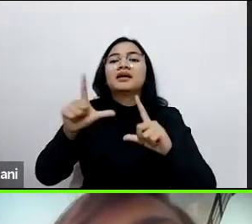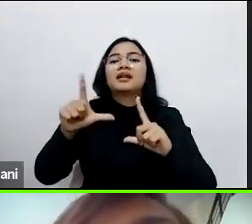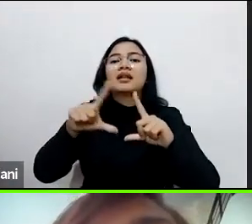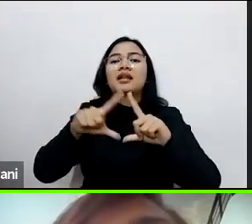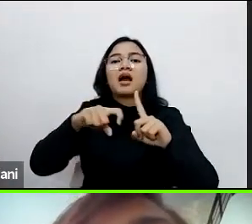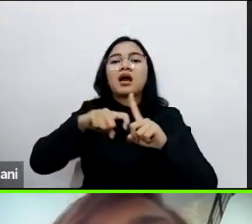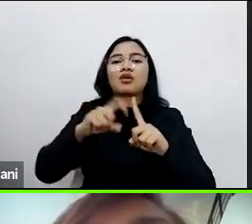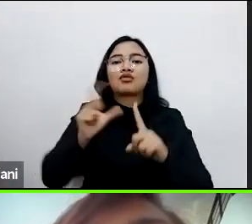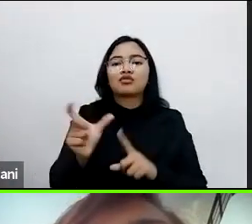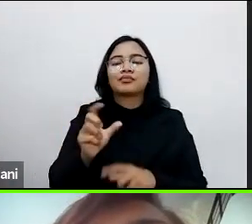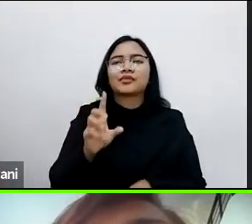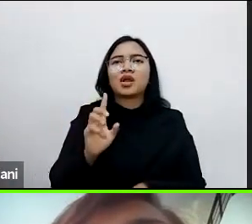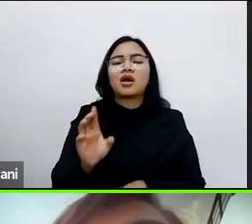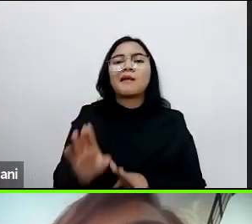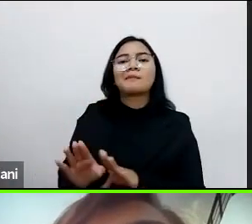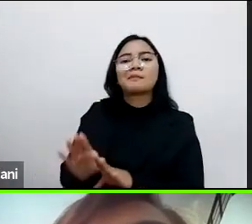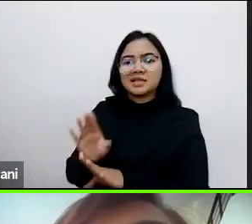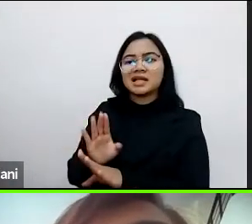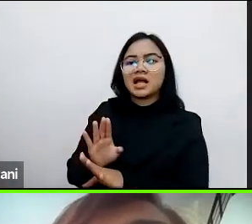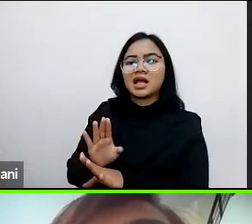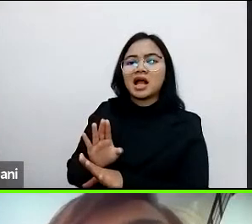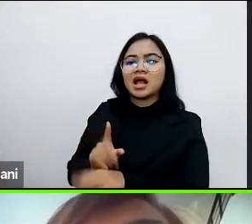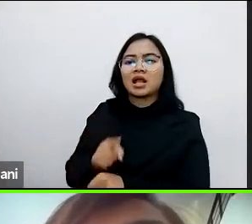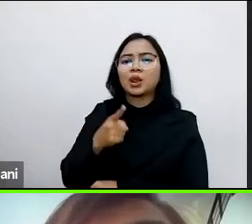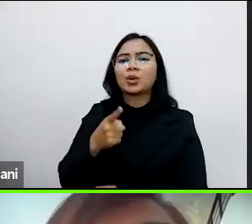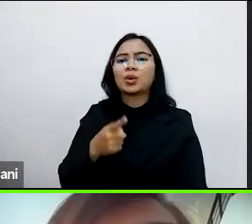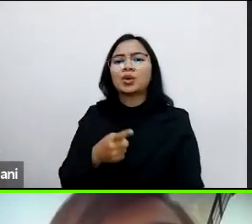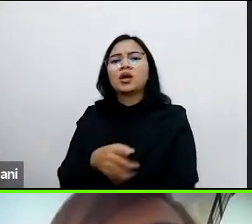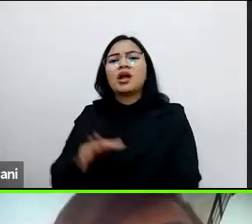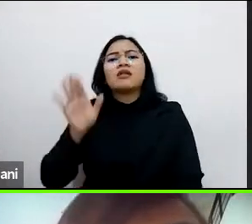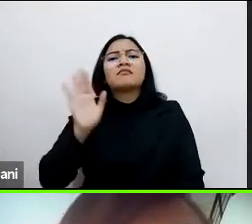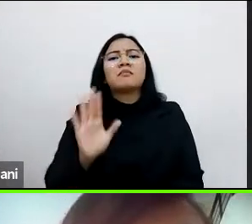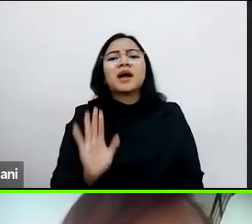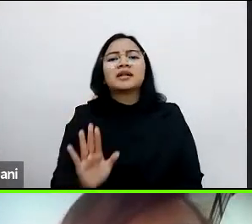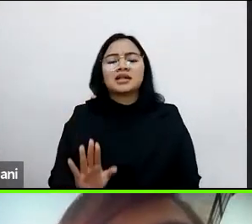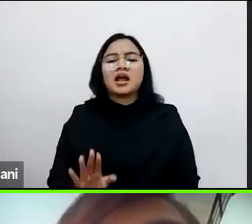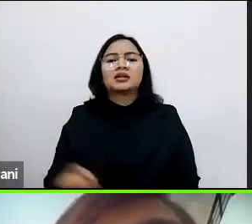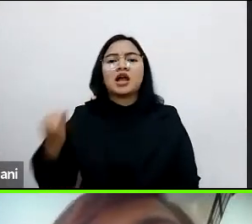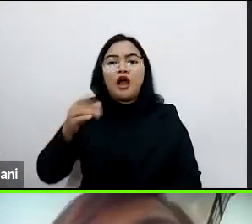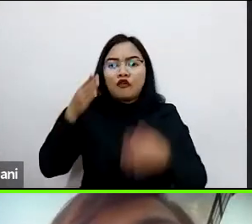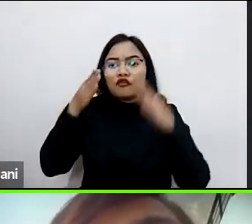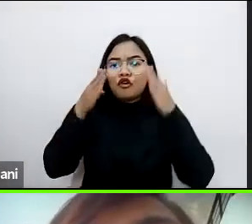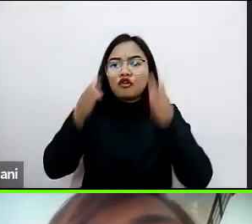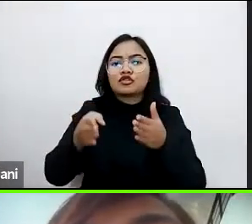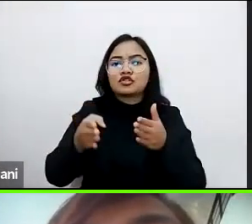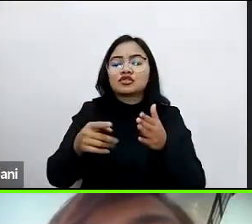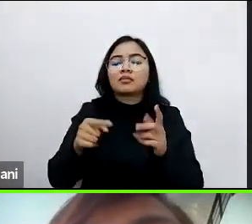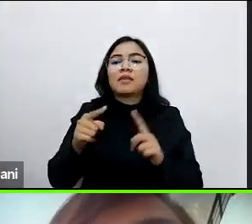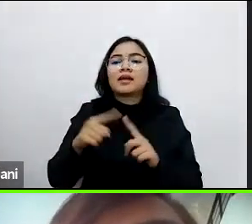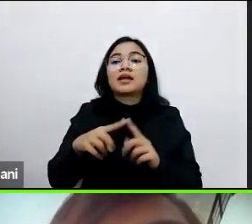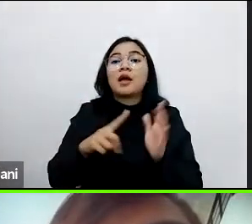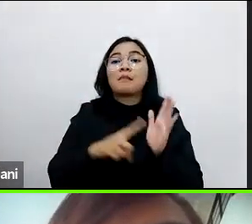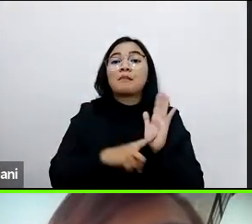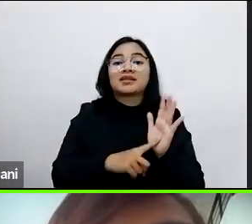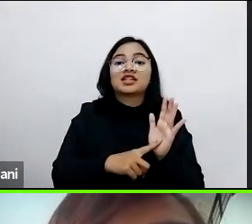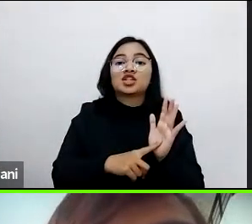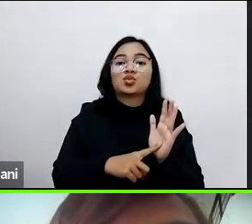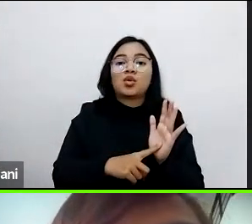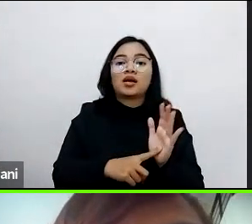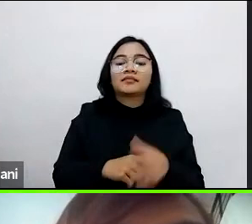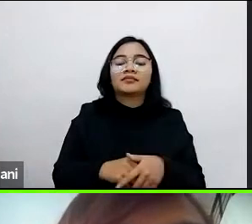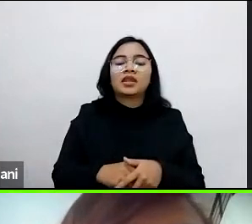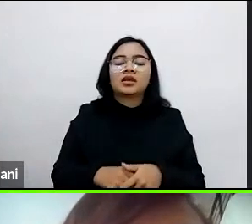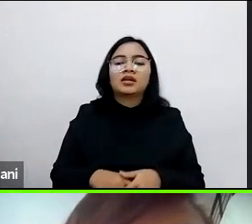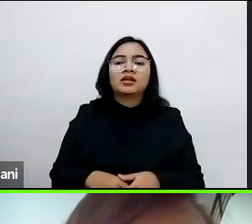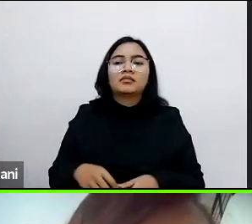ya, pencegahan juga masih banyak yang fokus pada mahasiswa gitu. Sementara di sisi lain kan juga pelaku kekerasan